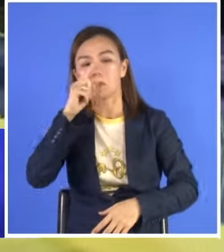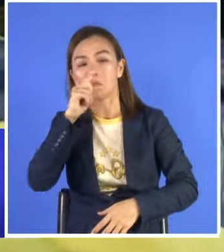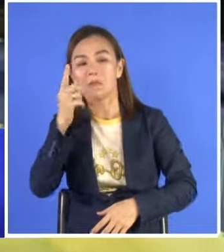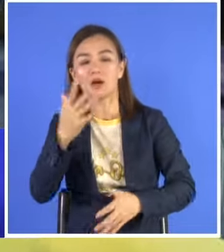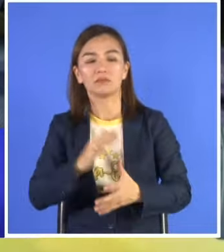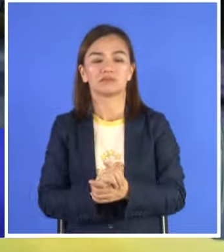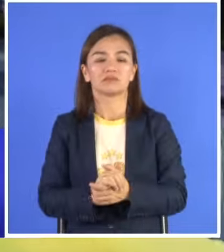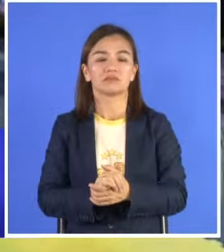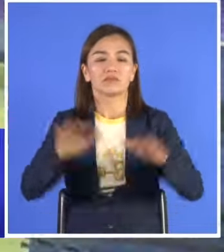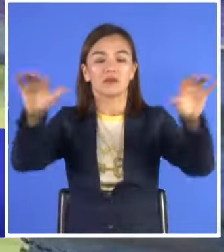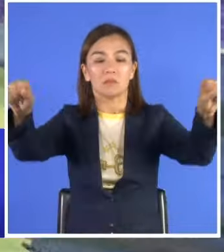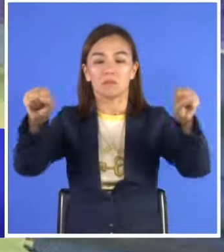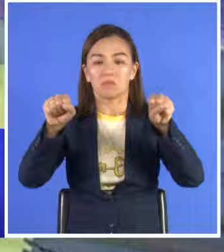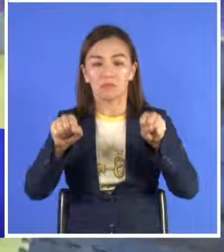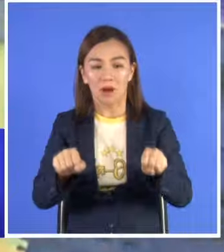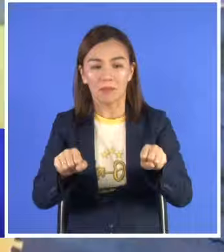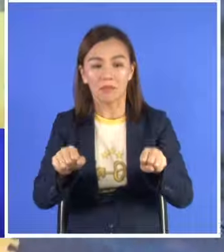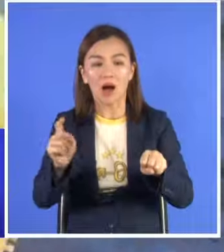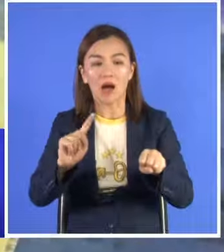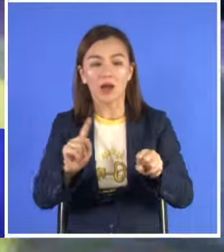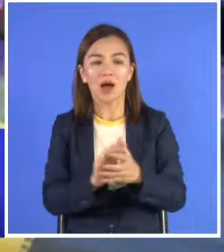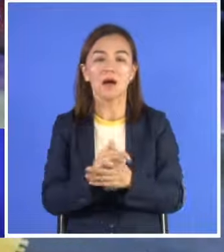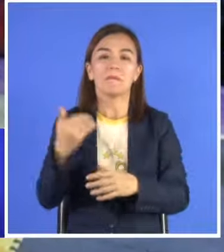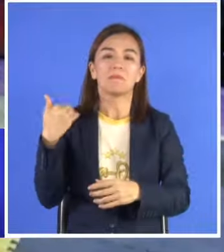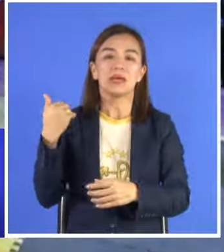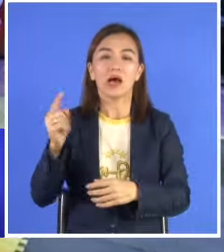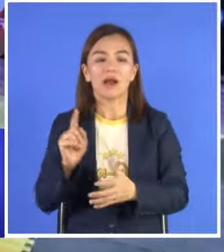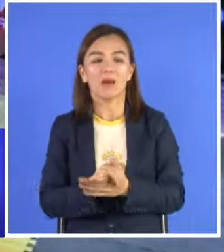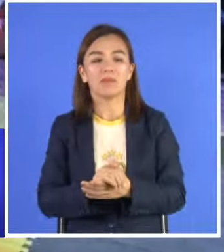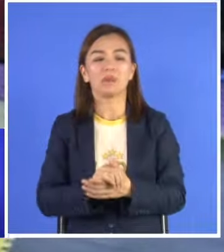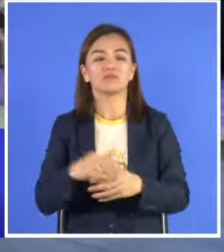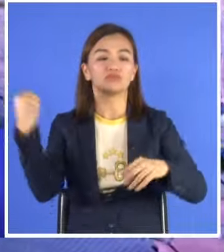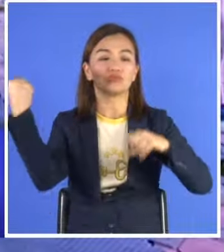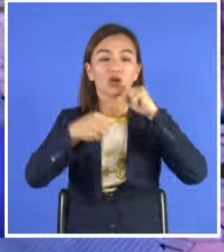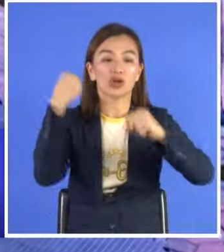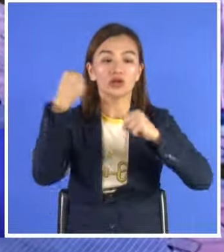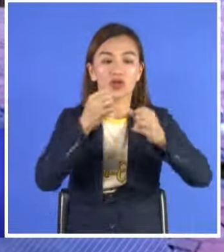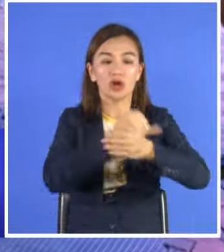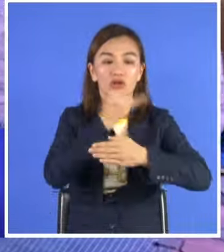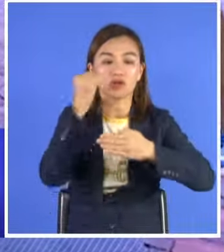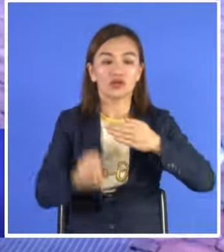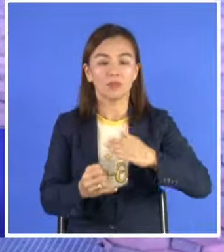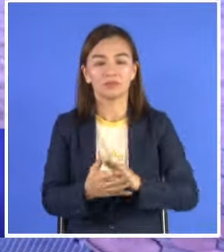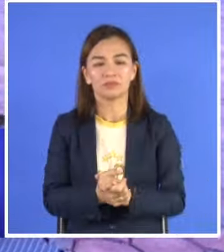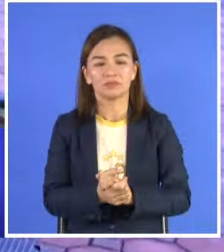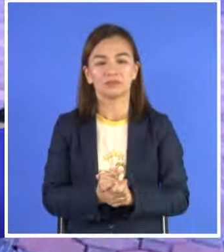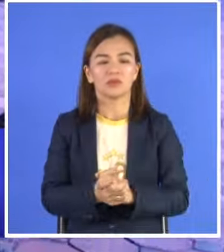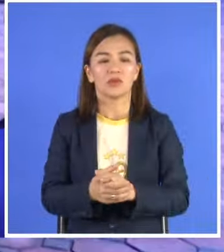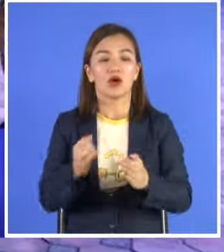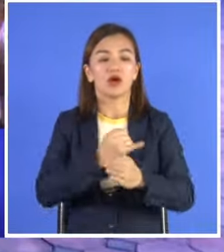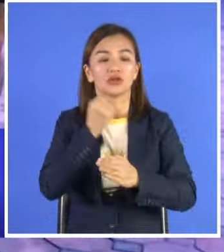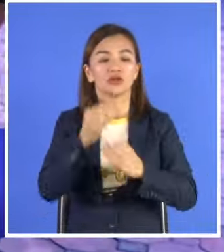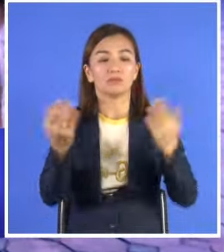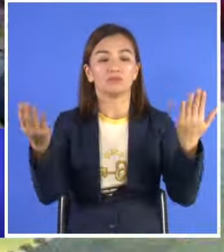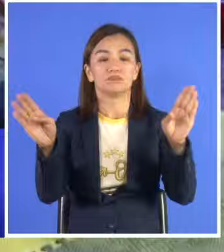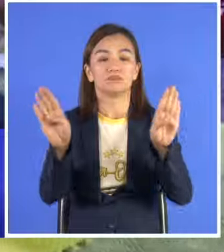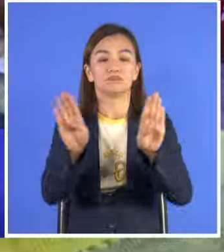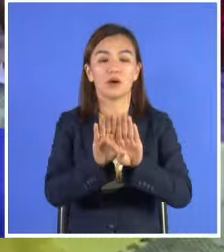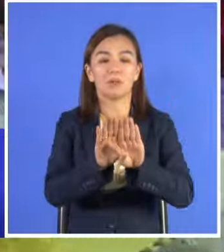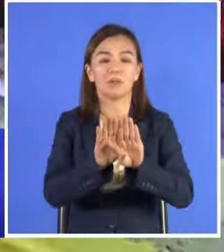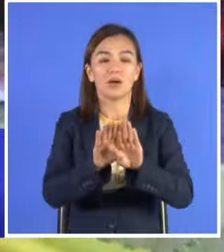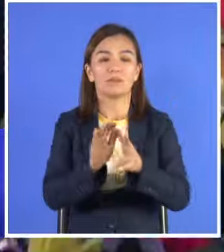คลียร์ใจกันนะที่เวทีมวยเนี่ยให้มันจบพอชกกันตึ้งๆๆๆเสร็จก็เลิกแล้วต่อกันไปแล้วก็ไม่ติดความ